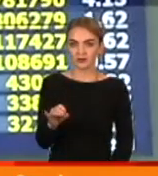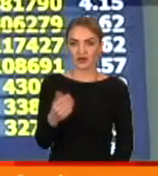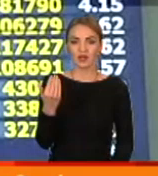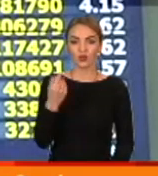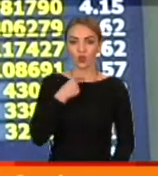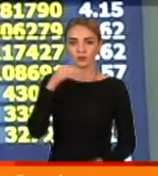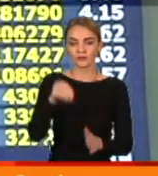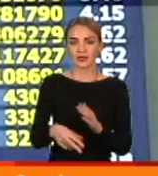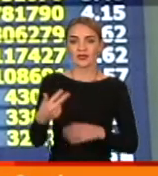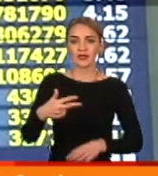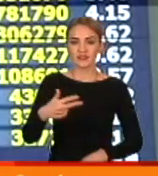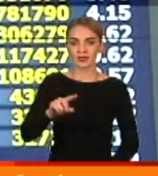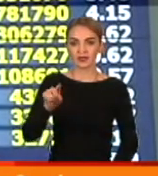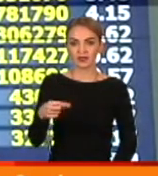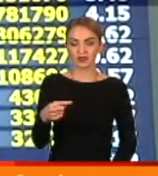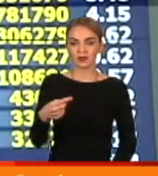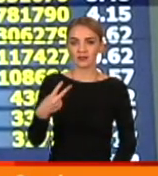нього проголосувало